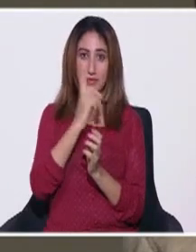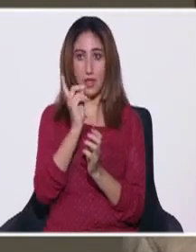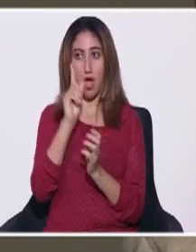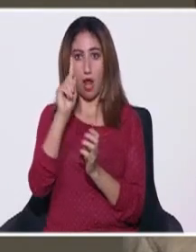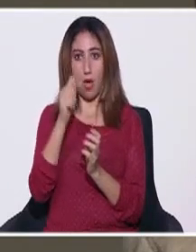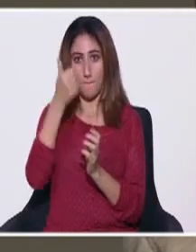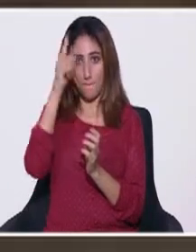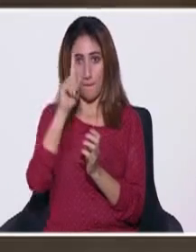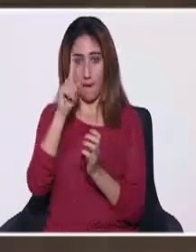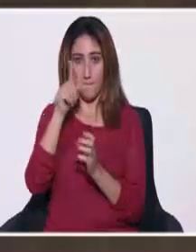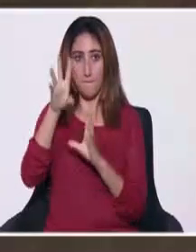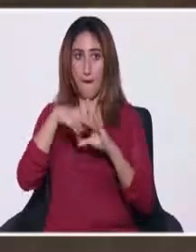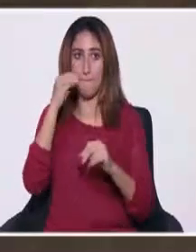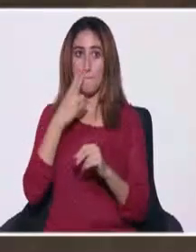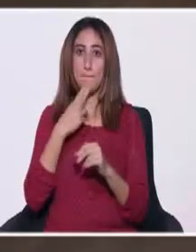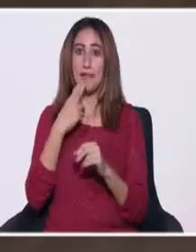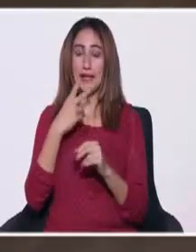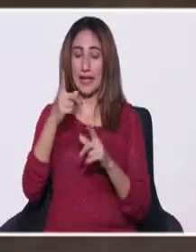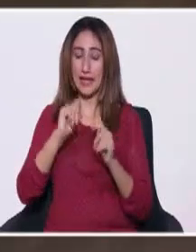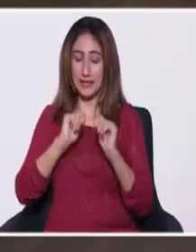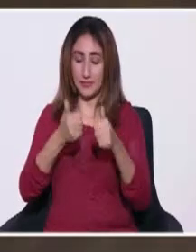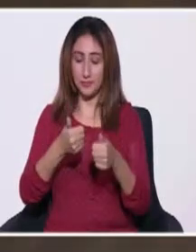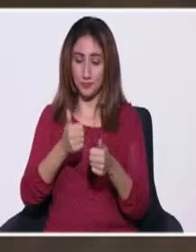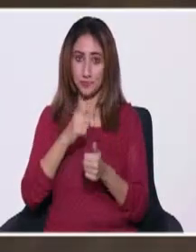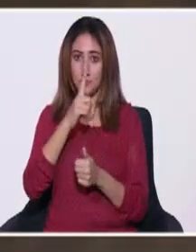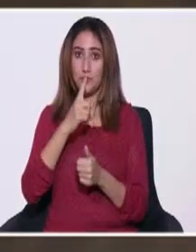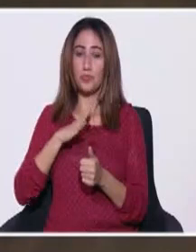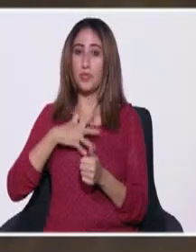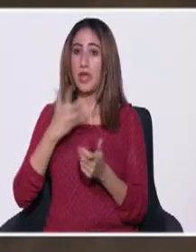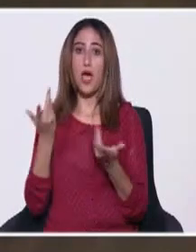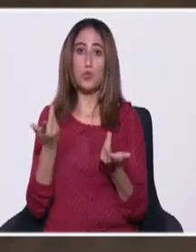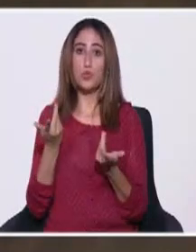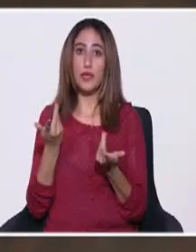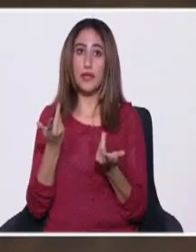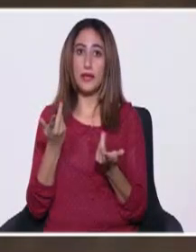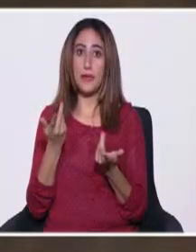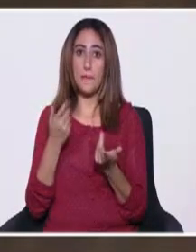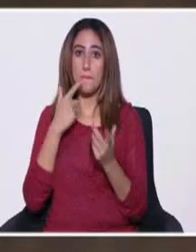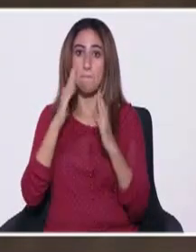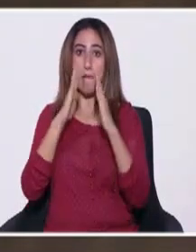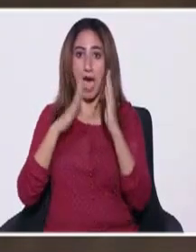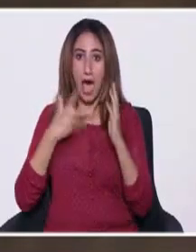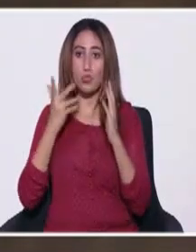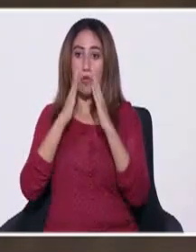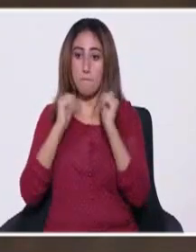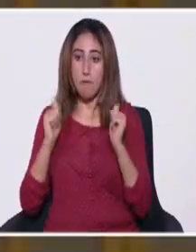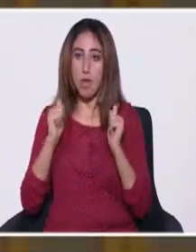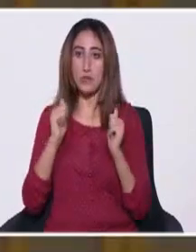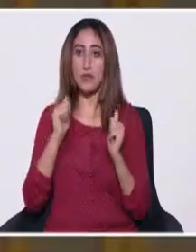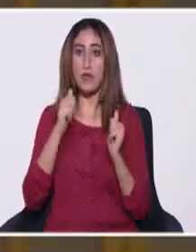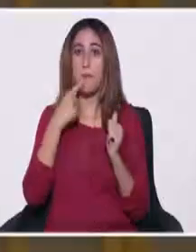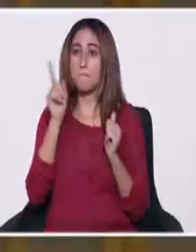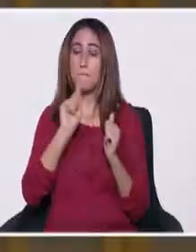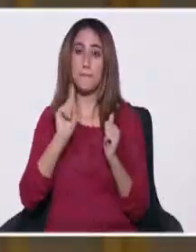بتاعتها. ده انا عايزه تكلميني انت عايزه ايه من المبادره دي. مبادره اسمها مصر بدون اعاقه. مصر بدون اعاقه.